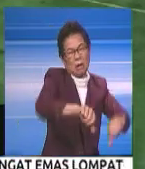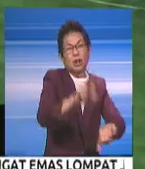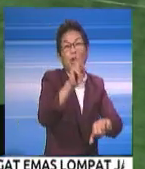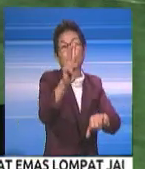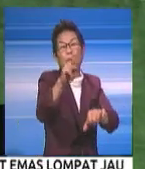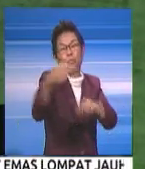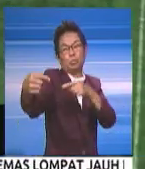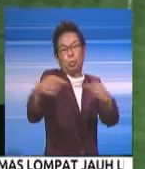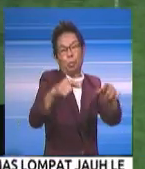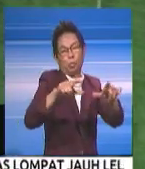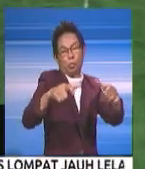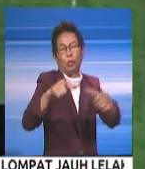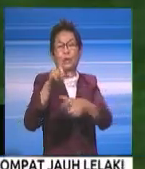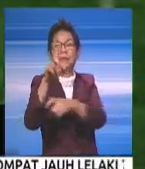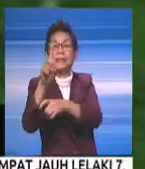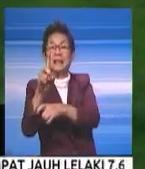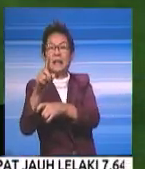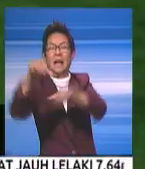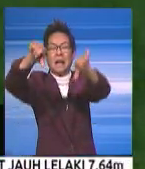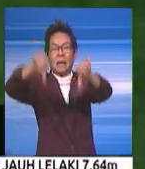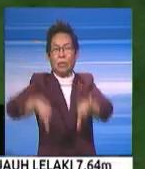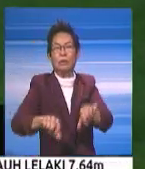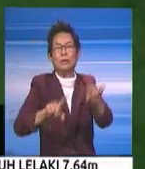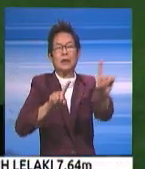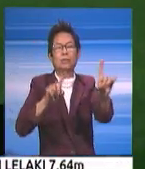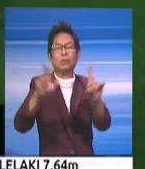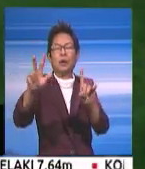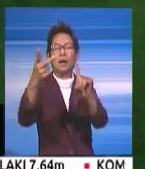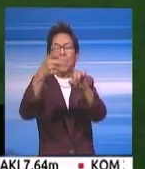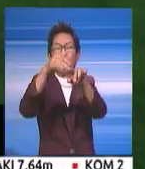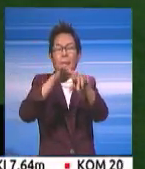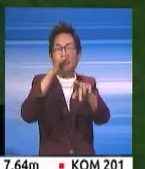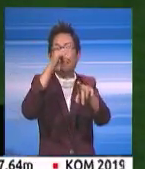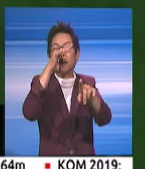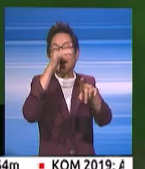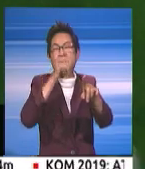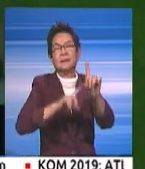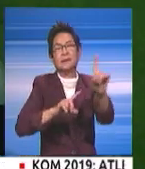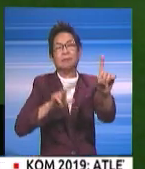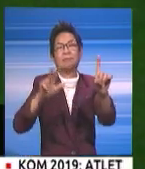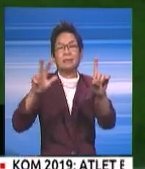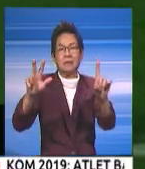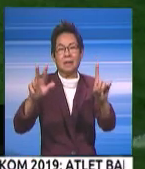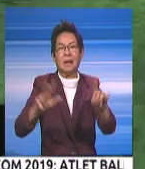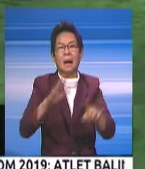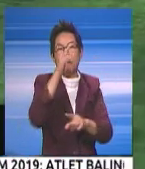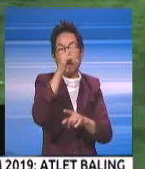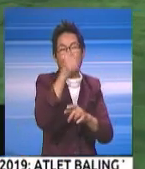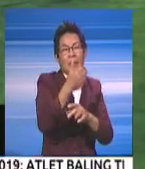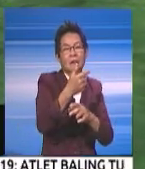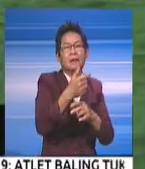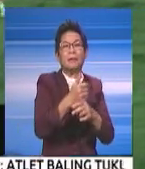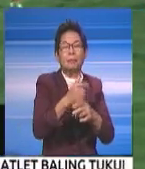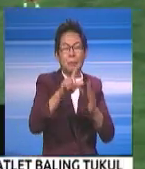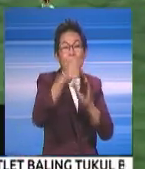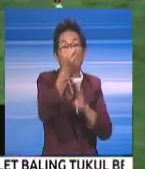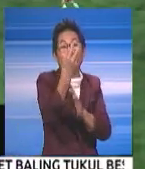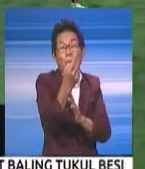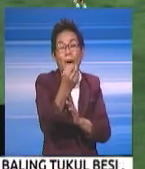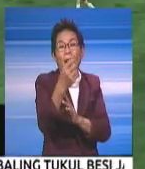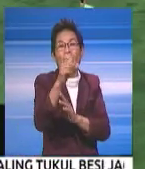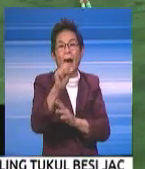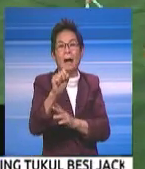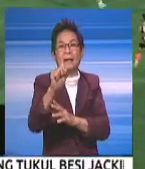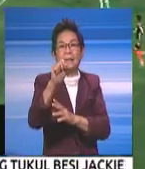dalam saingan kumpulan D tewas 1-3 kepada Melaka United. Melaka United di depan minit ke-12 menerusi S.